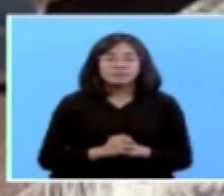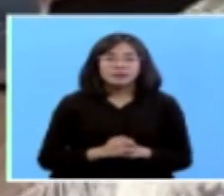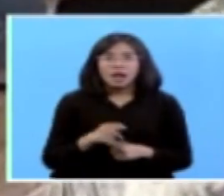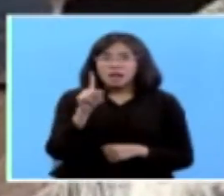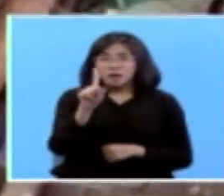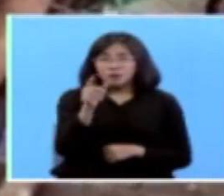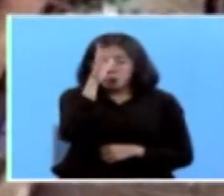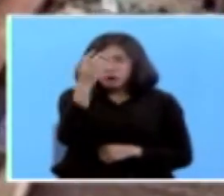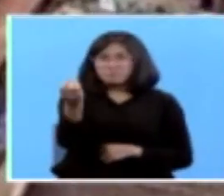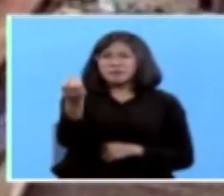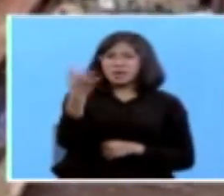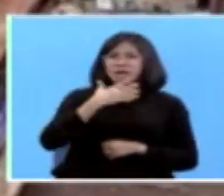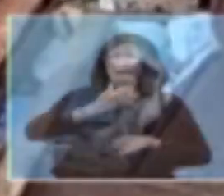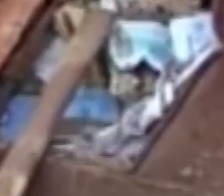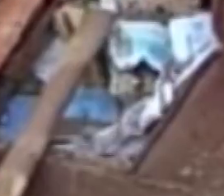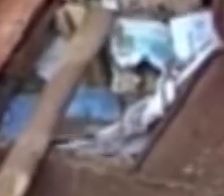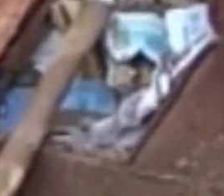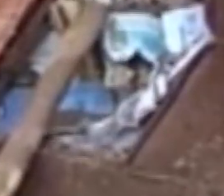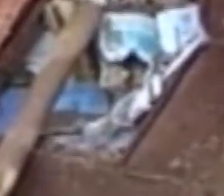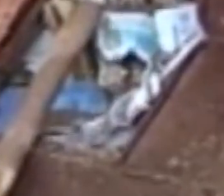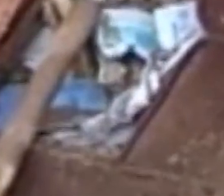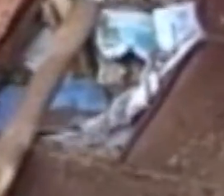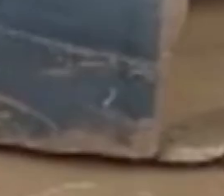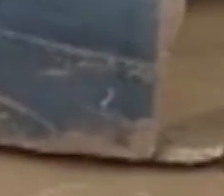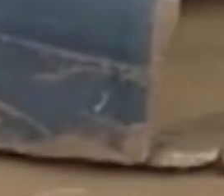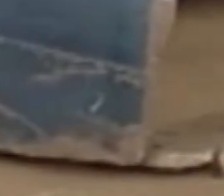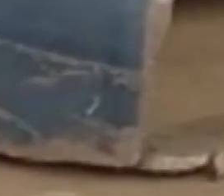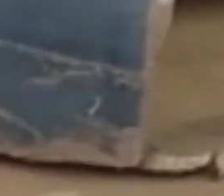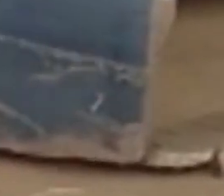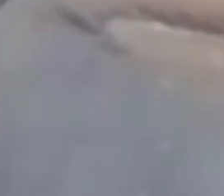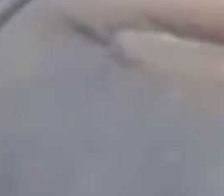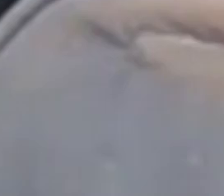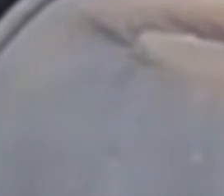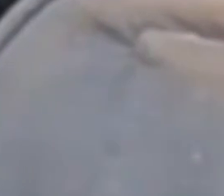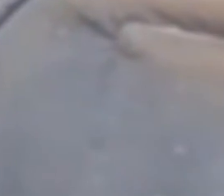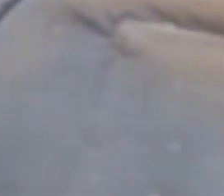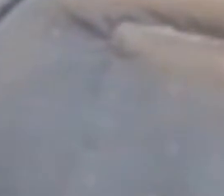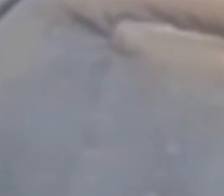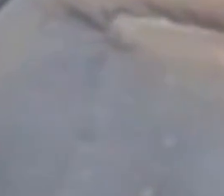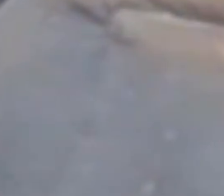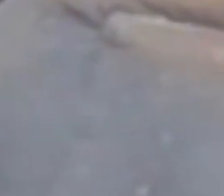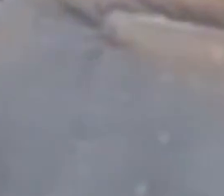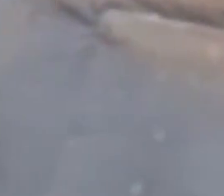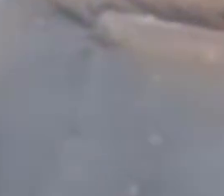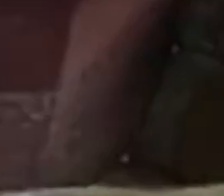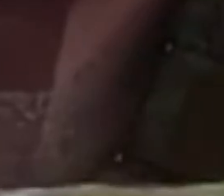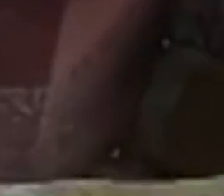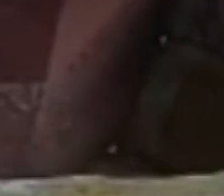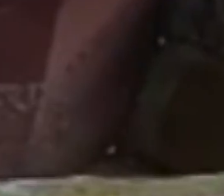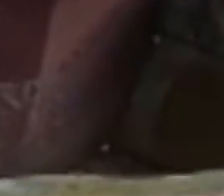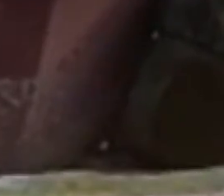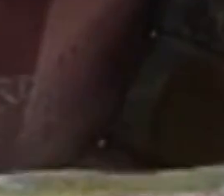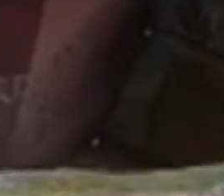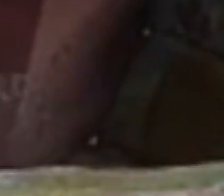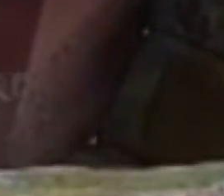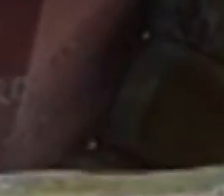Salah seorang warga menuturkan saat banjir bandang terjadi, ia berusaha menyelamatkan diri bersama ibunya dengan naik ke atas pohon dan bertahan